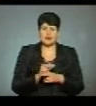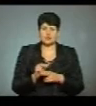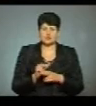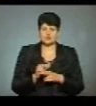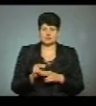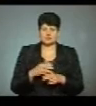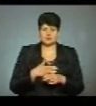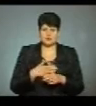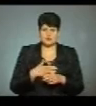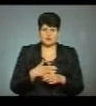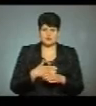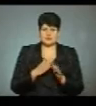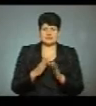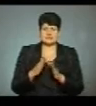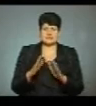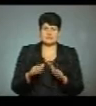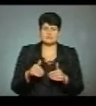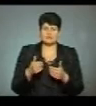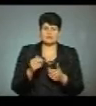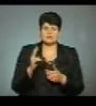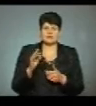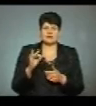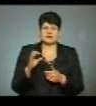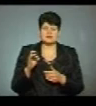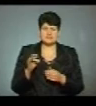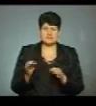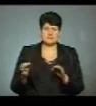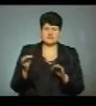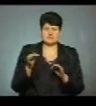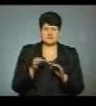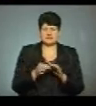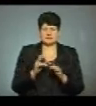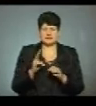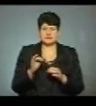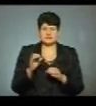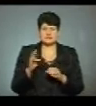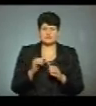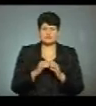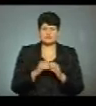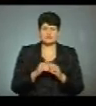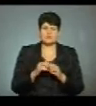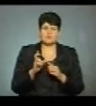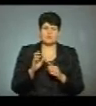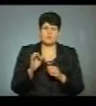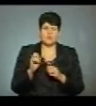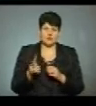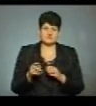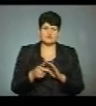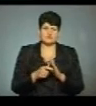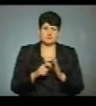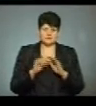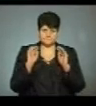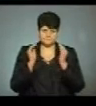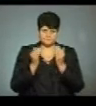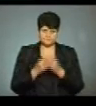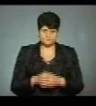реконструкцію нашої системи подачі кисню і підведемо кисень в кожен бокс, а також в палату інтенсивної терапії.